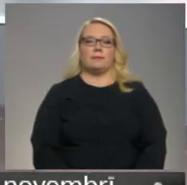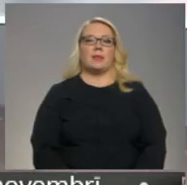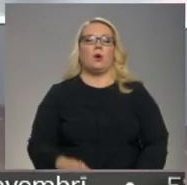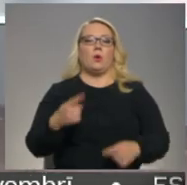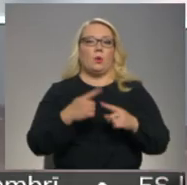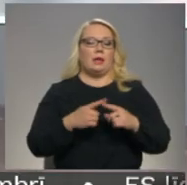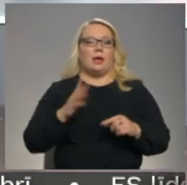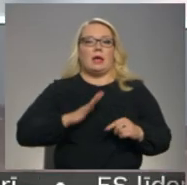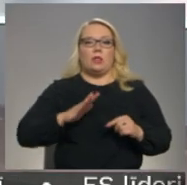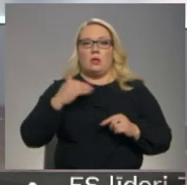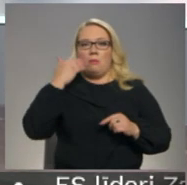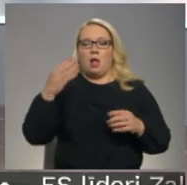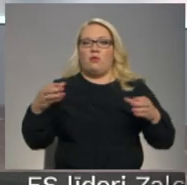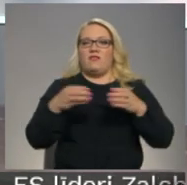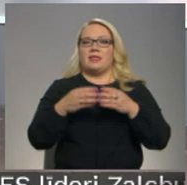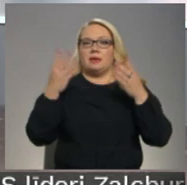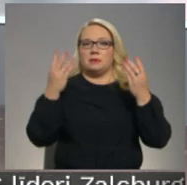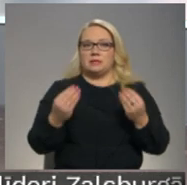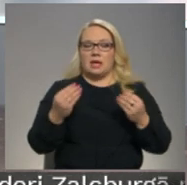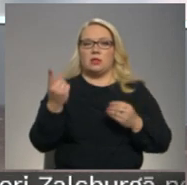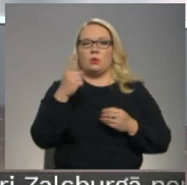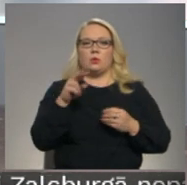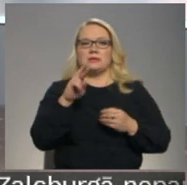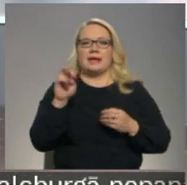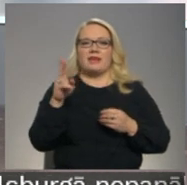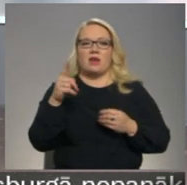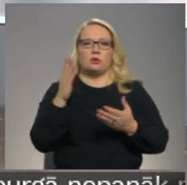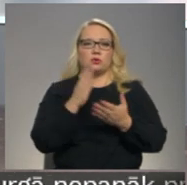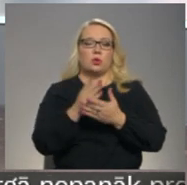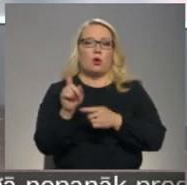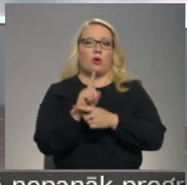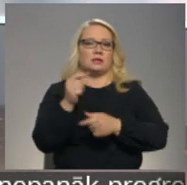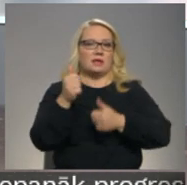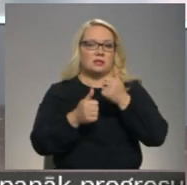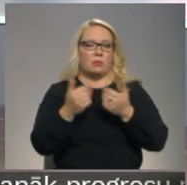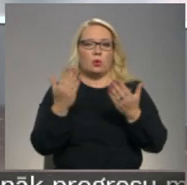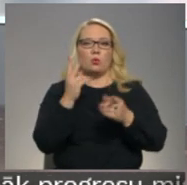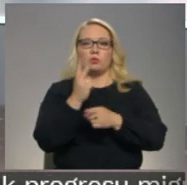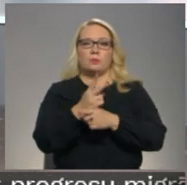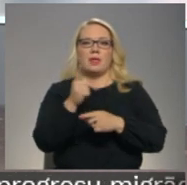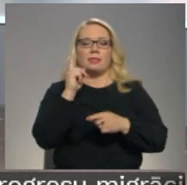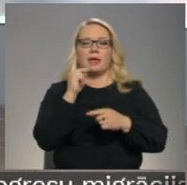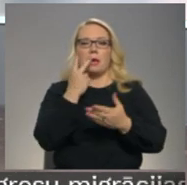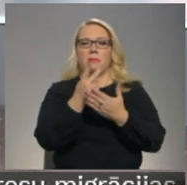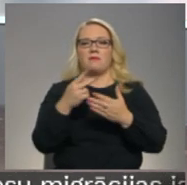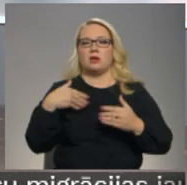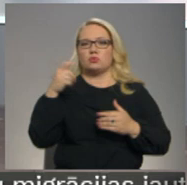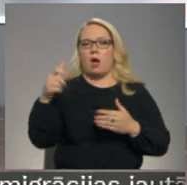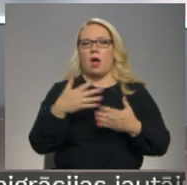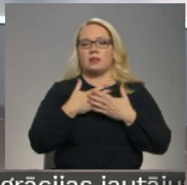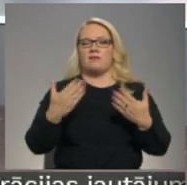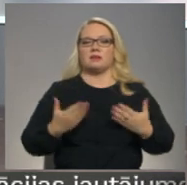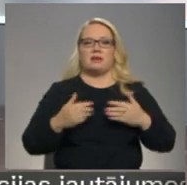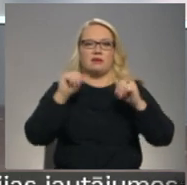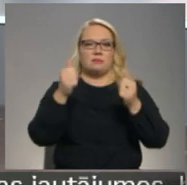Un gaidot Baltu vienības dienu Skrīviros notikuši orientēšanās sacensības, kur uzdevums nevien pievērst skolēns aktīvākam